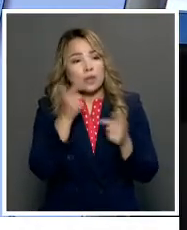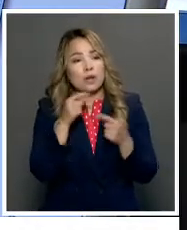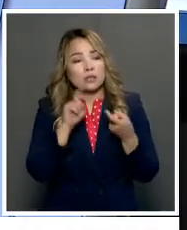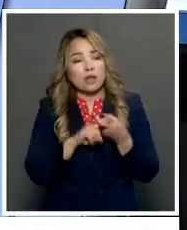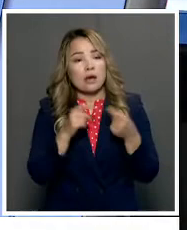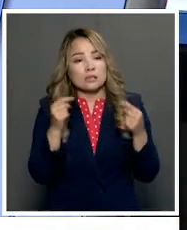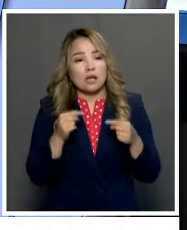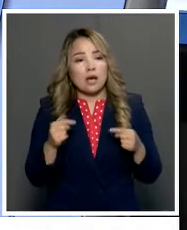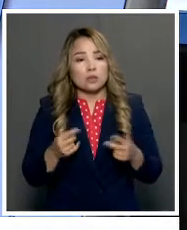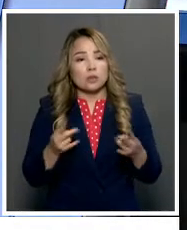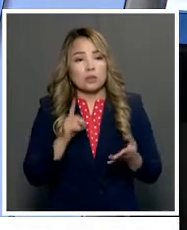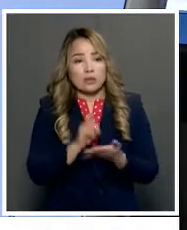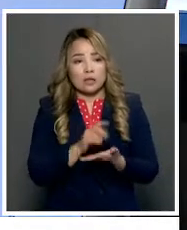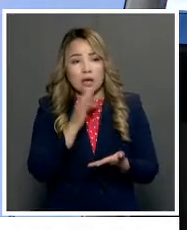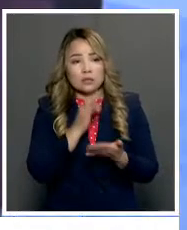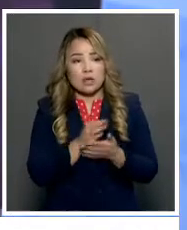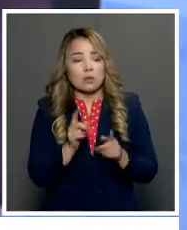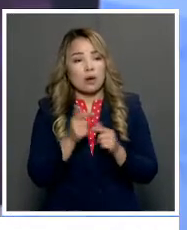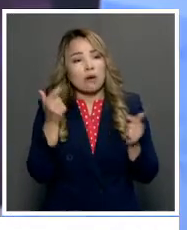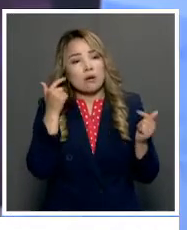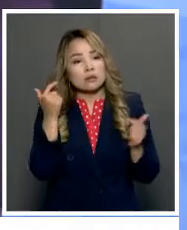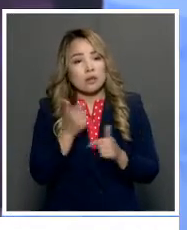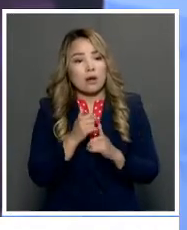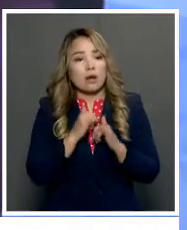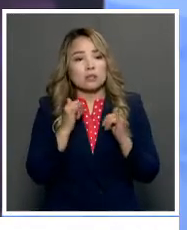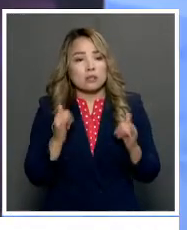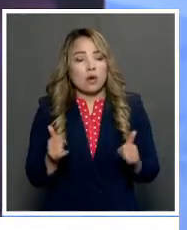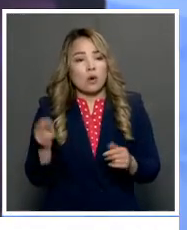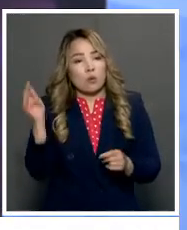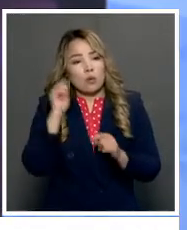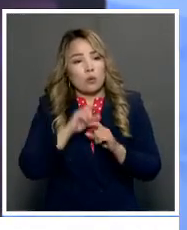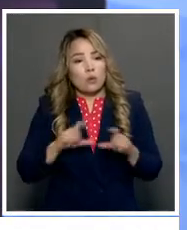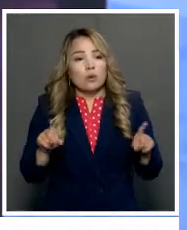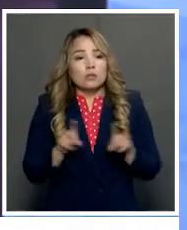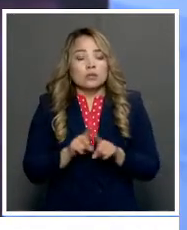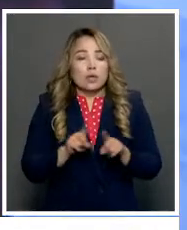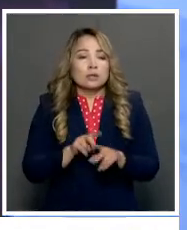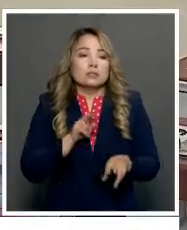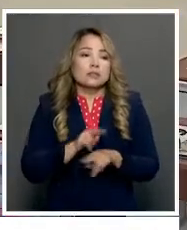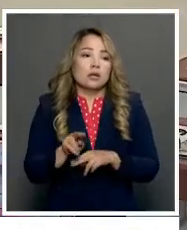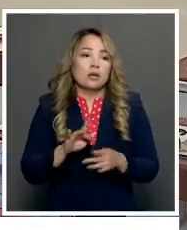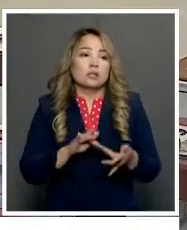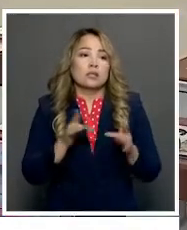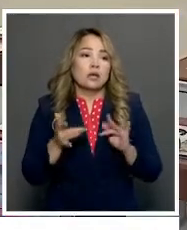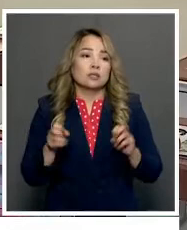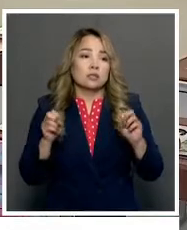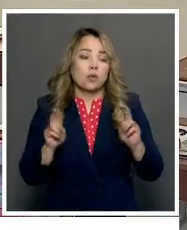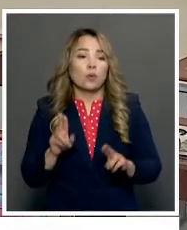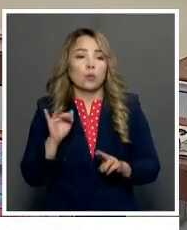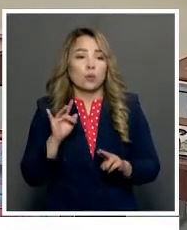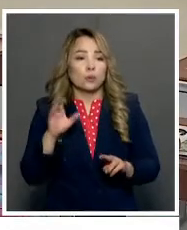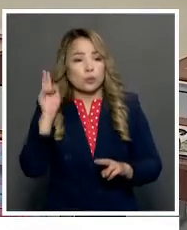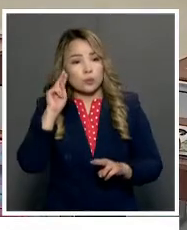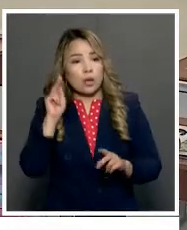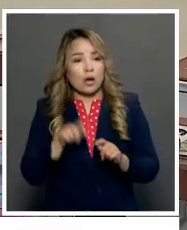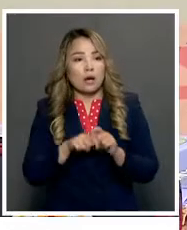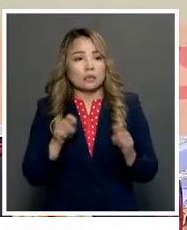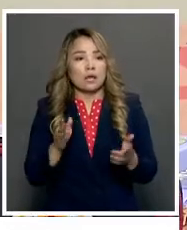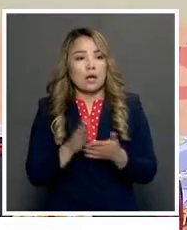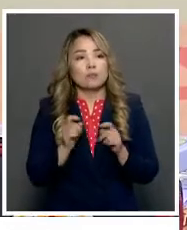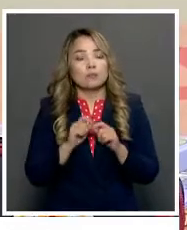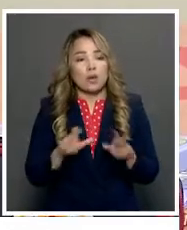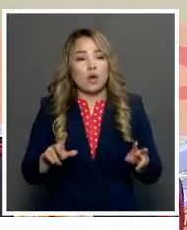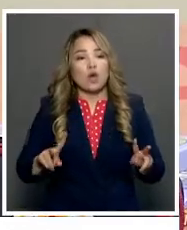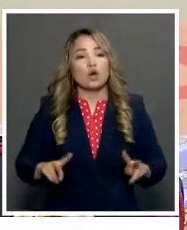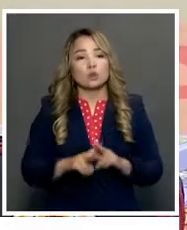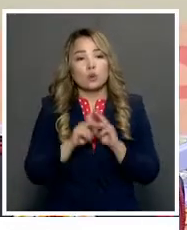тиіс. Осы орайда өрлеу біліктілікті арттыру орталығы оқу процесін жетілдіру мақсатында онлайн курс ашқан. Алайда курс мектеп пен